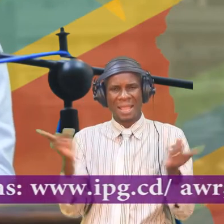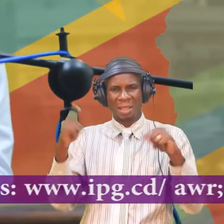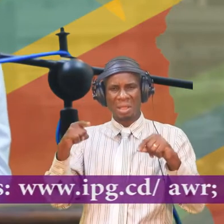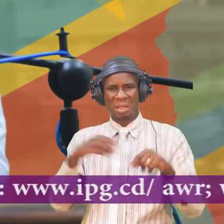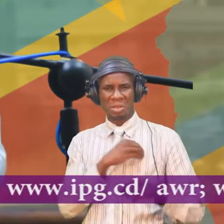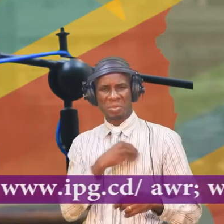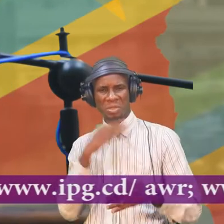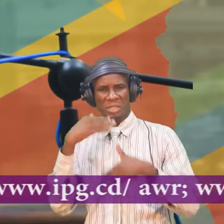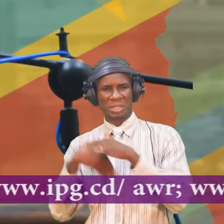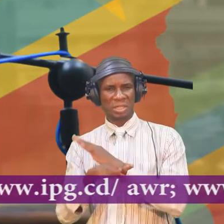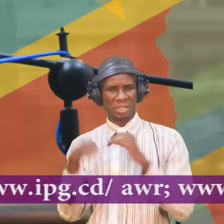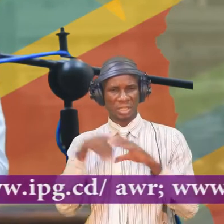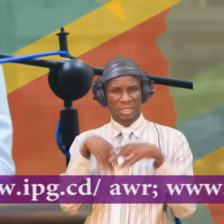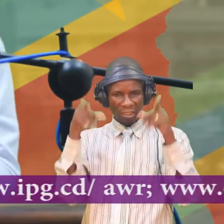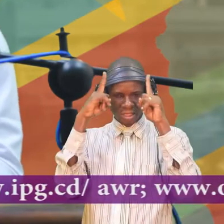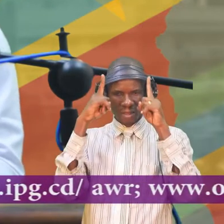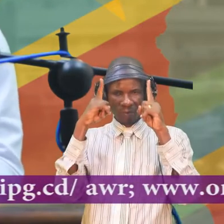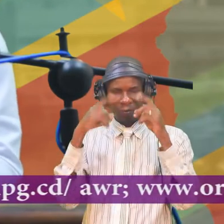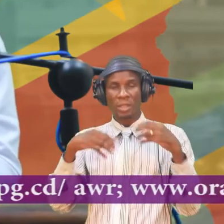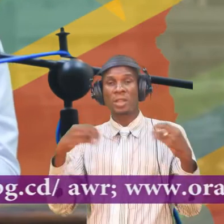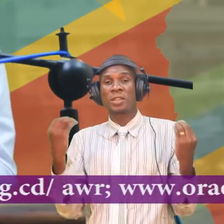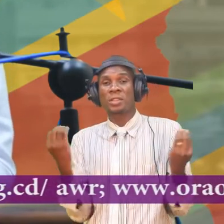lakini kwa sababu ya uovu ulioonekana ndani